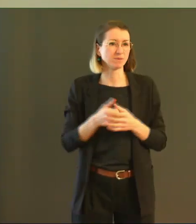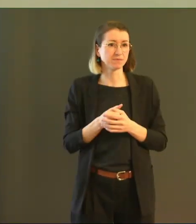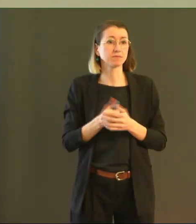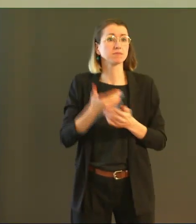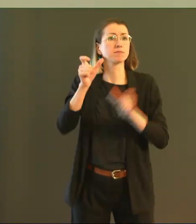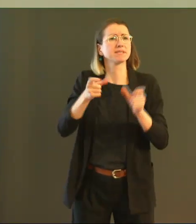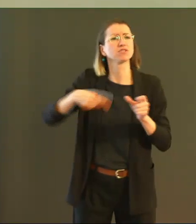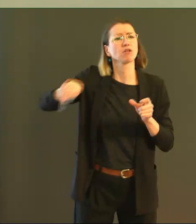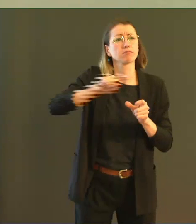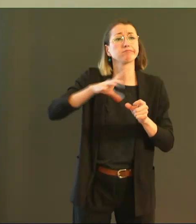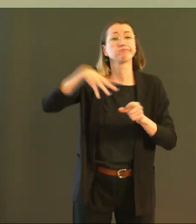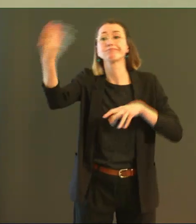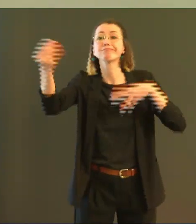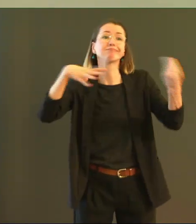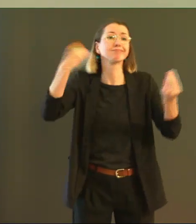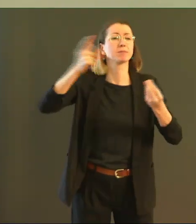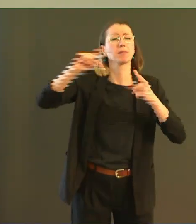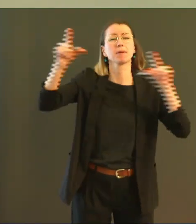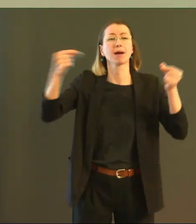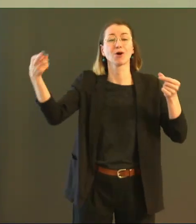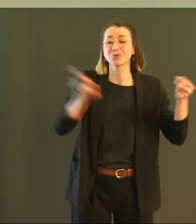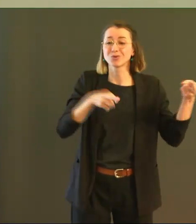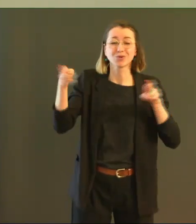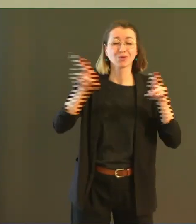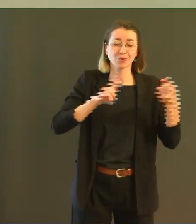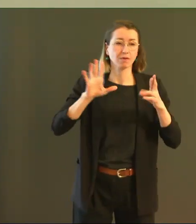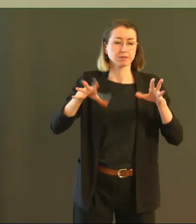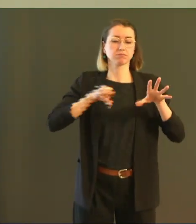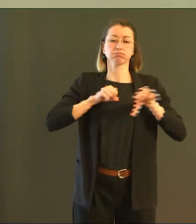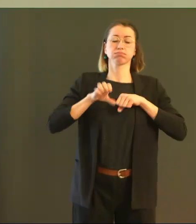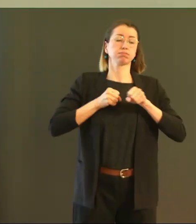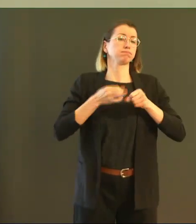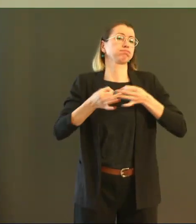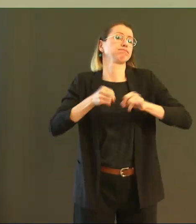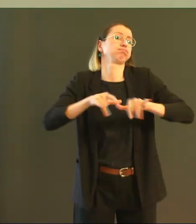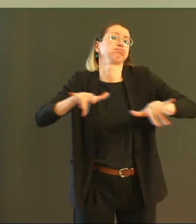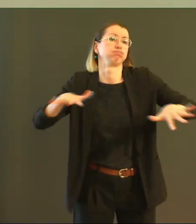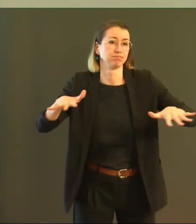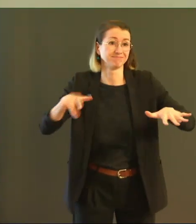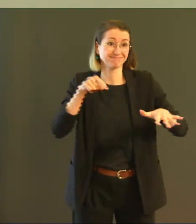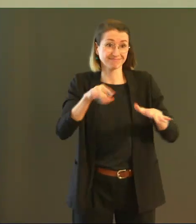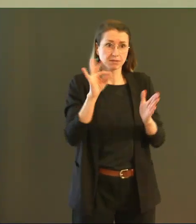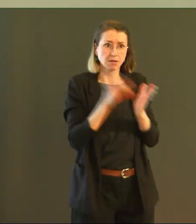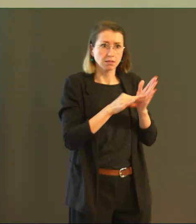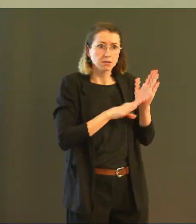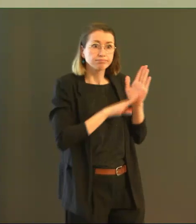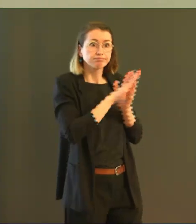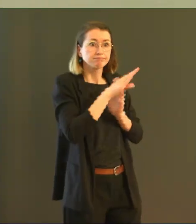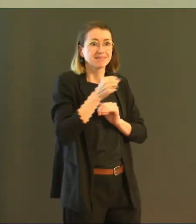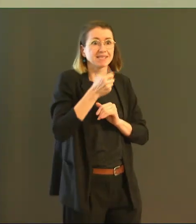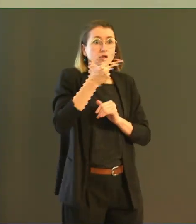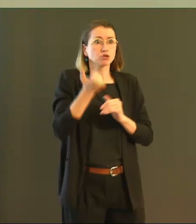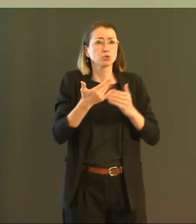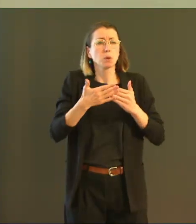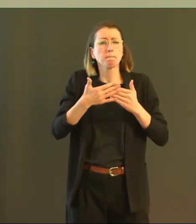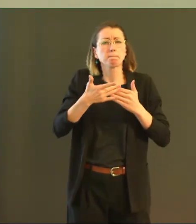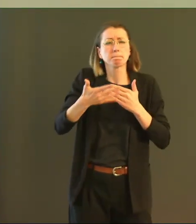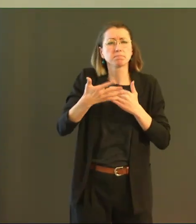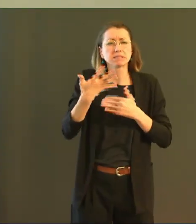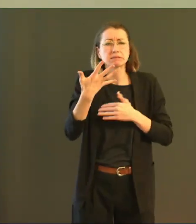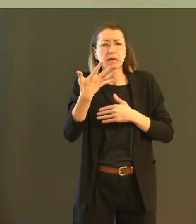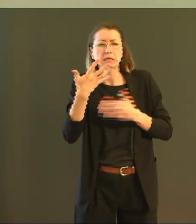régions d'europe dans les quelques jours qui ont suivi la semaine à peu près l'incubation pour la plupart des cas ce 5 à 7 jours ça